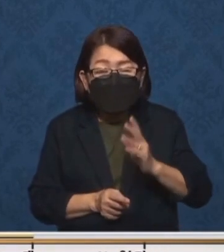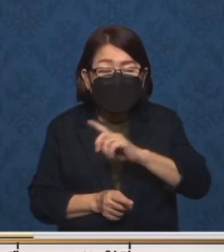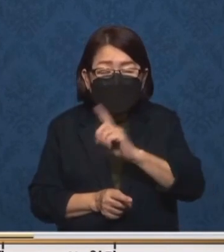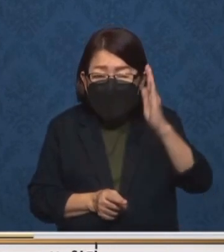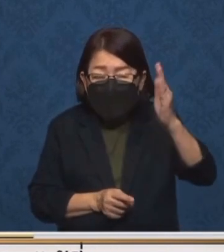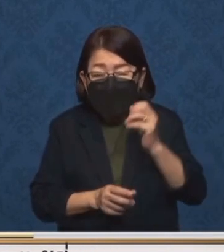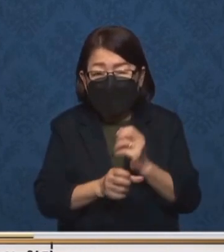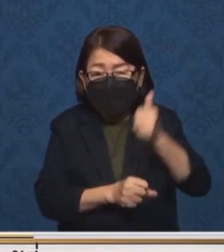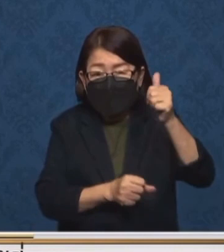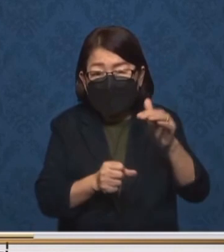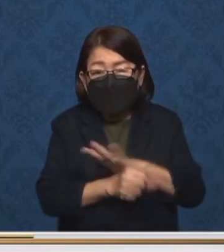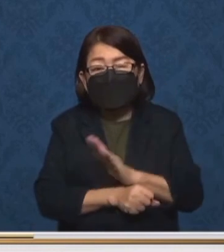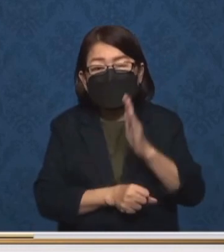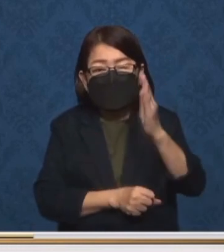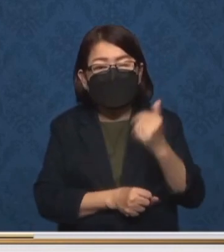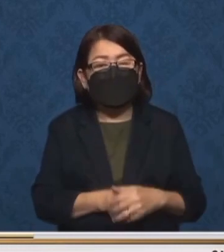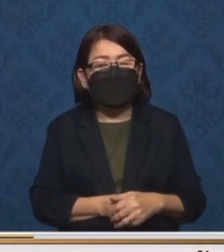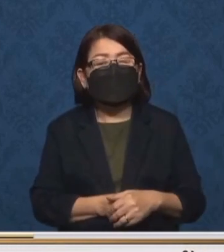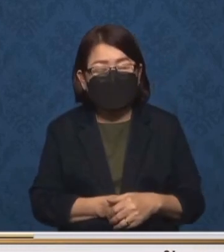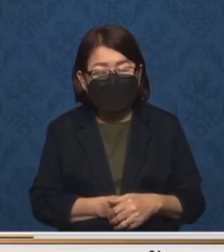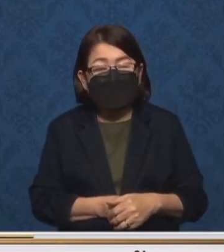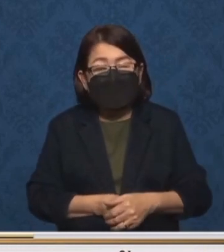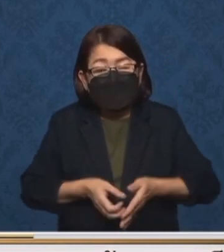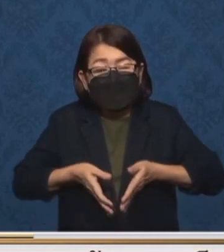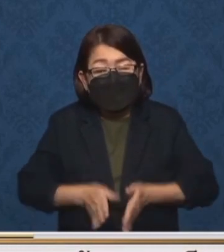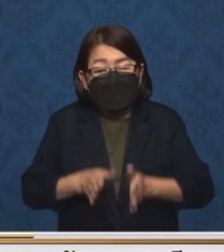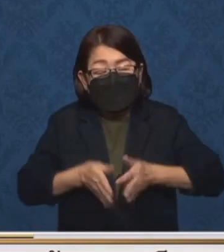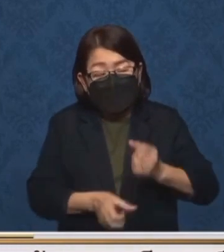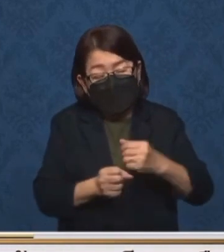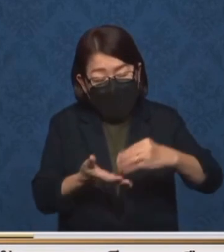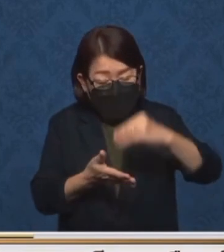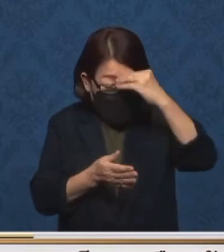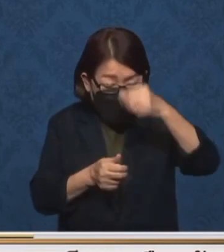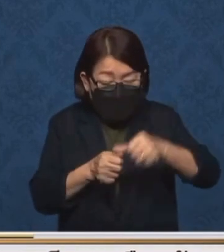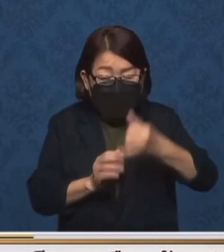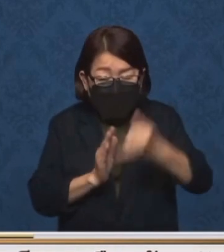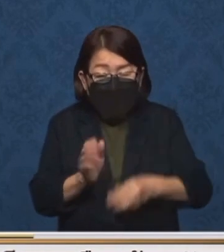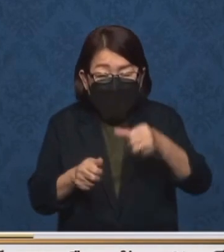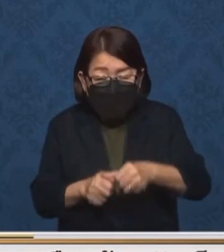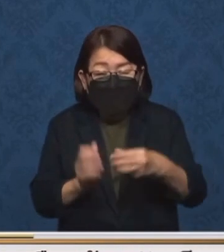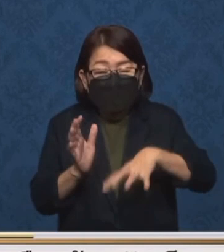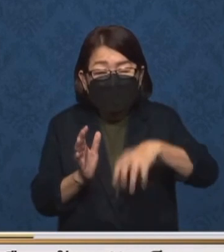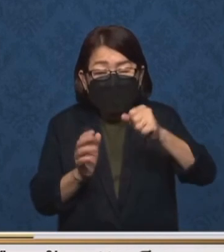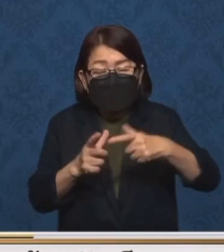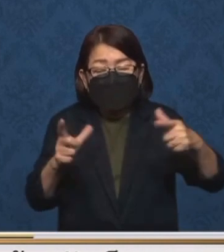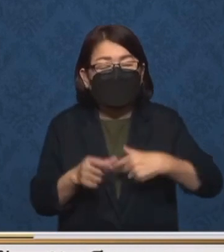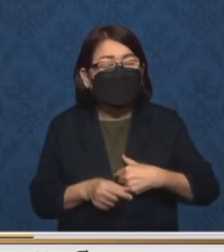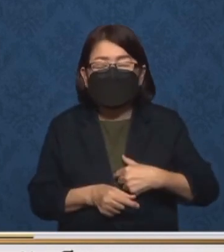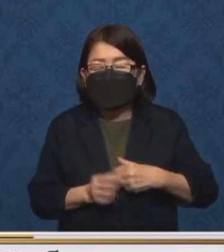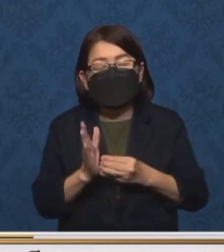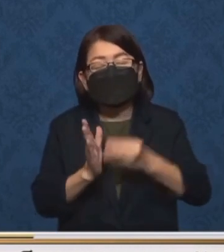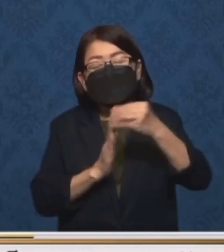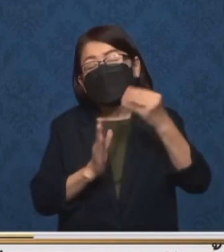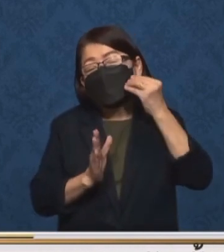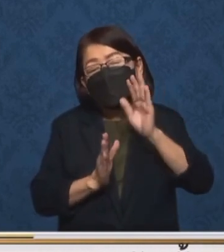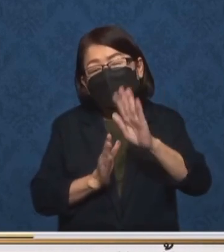จะเปนการดึงดูดลูกหลกับบ้านพัฒนาบ้านเกิด สรางคามสขมรวมรอยยิมที่จะ